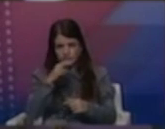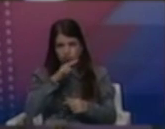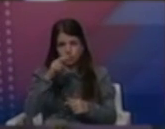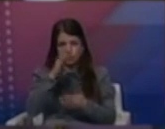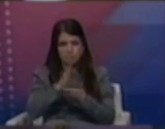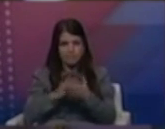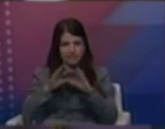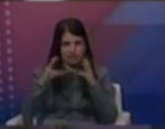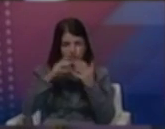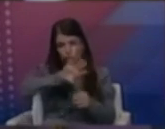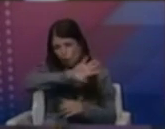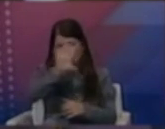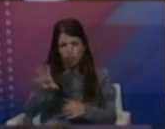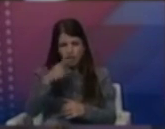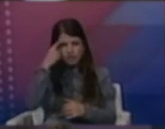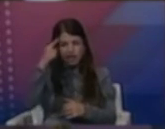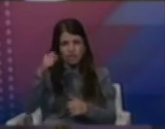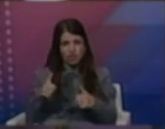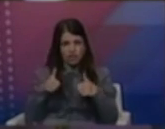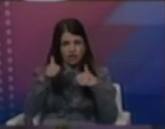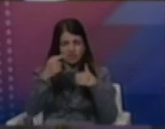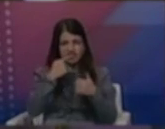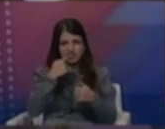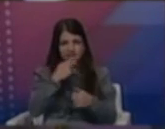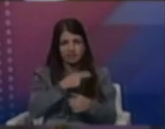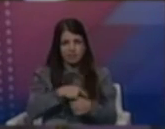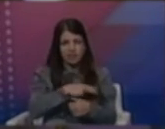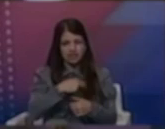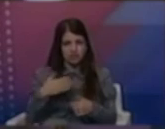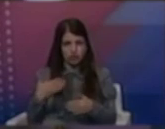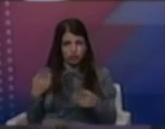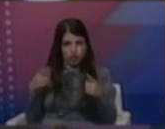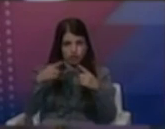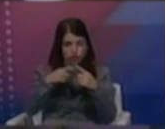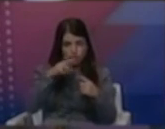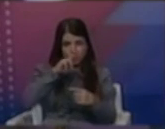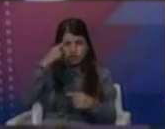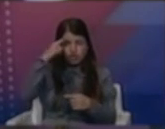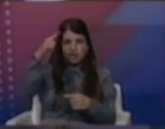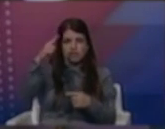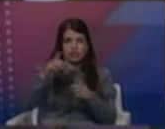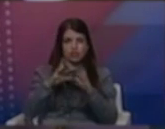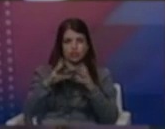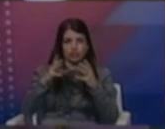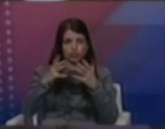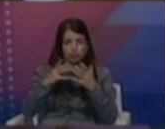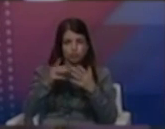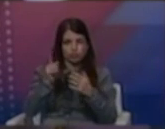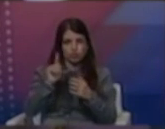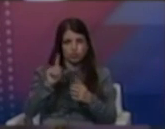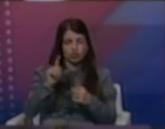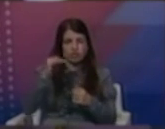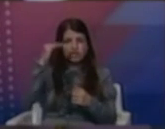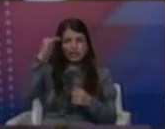class li kollha jafu li l-aħjar sminijiet tal-pajjiżna għadhom iridu jiġu, jafu li l-moviment huwa d-dar